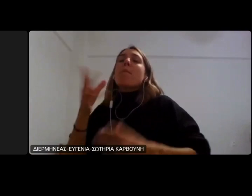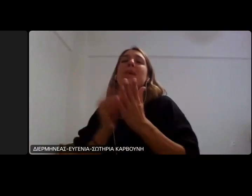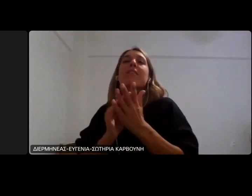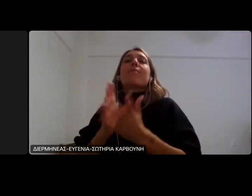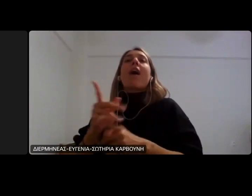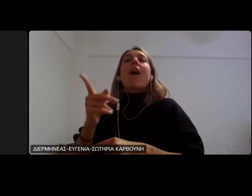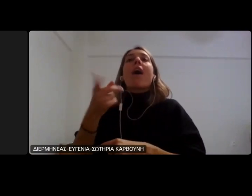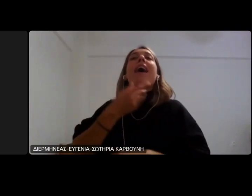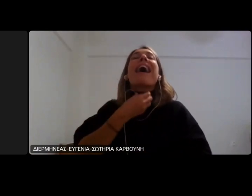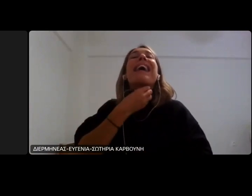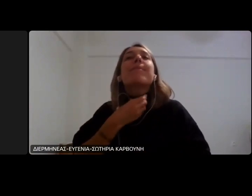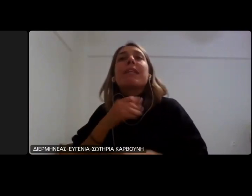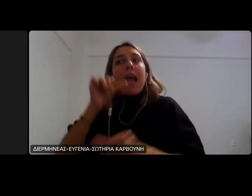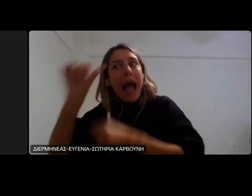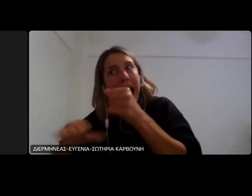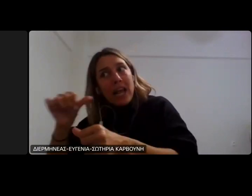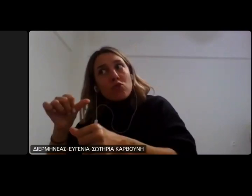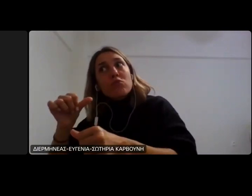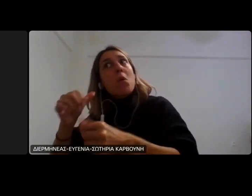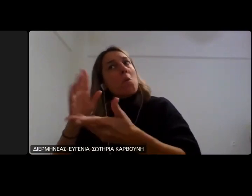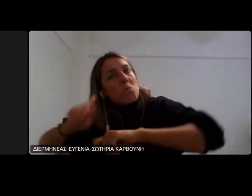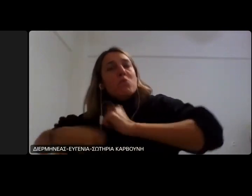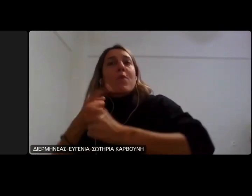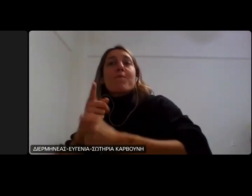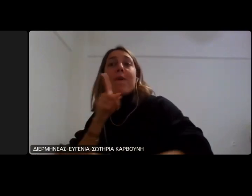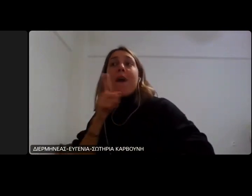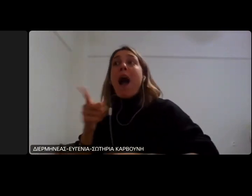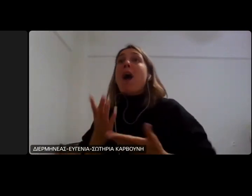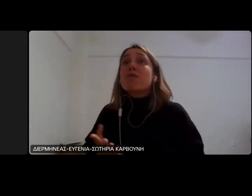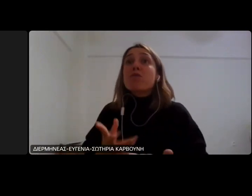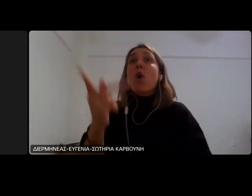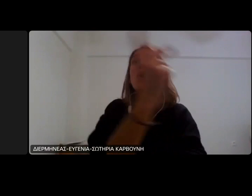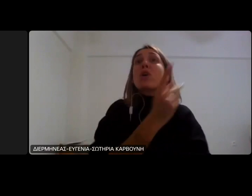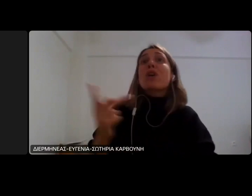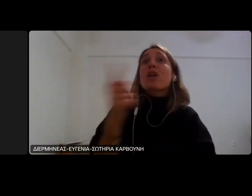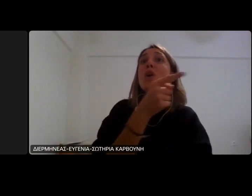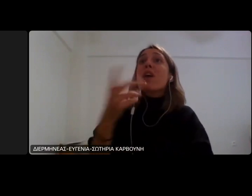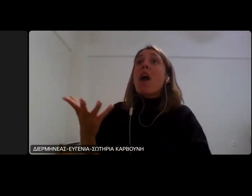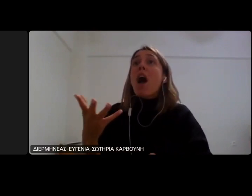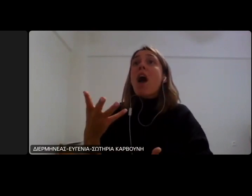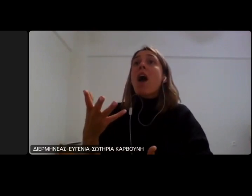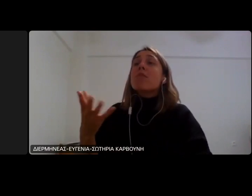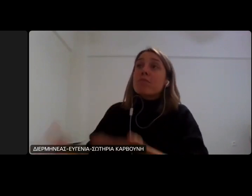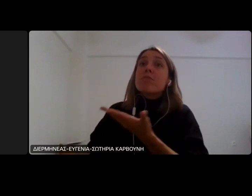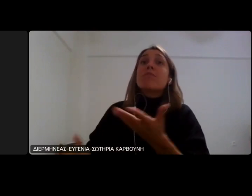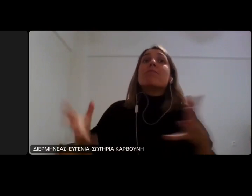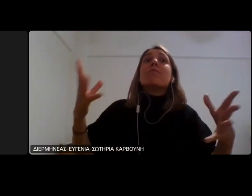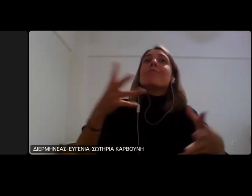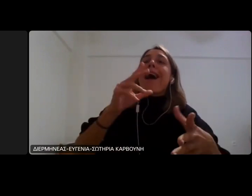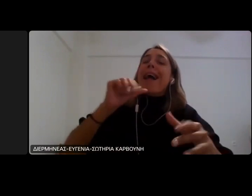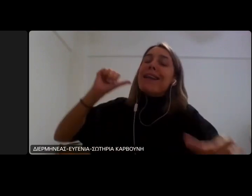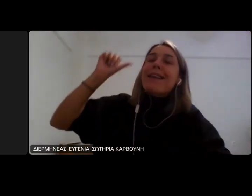κάνει ένα σωρό δράσεις και δραστηριότητες και επιτεύγματα αυτής της κοινωνίας απίθανα να τον γκρεμίσουμε και να το